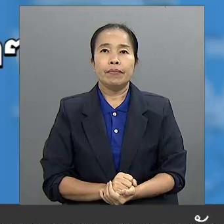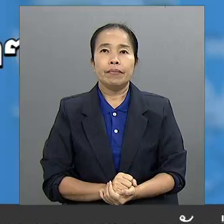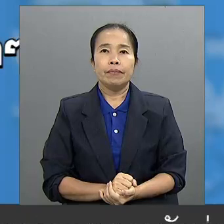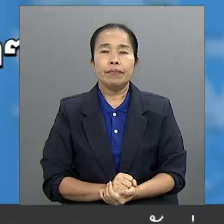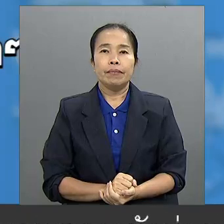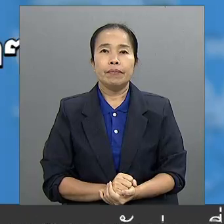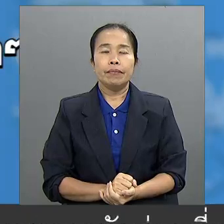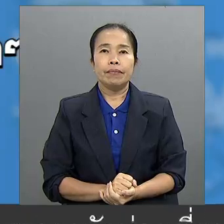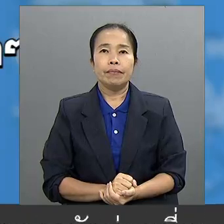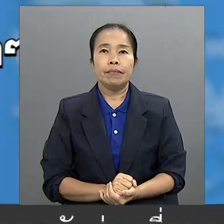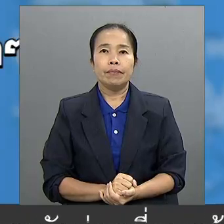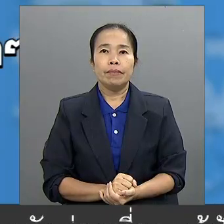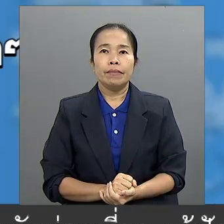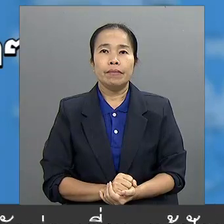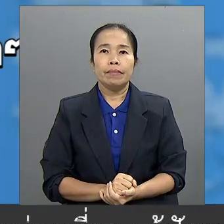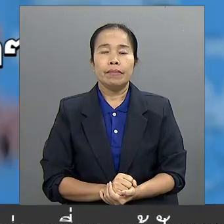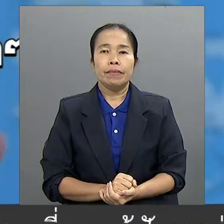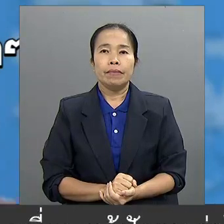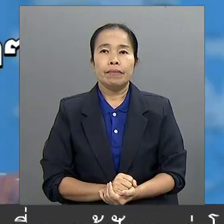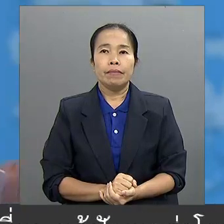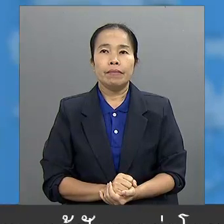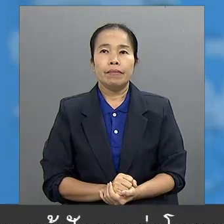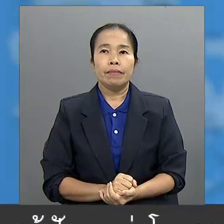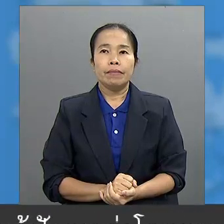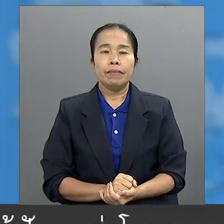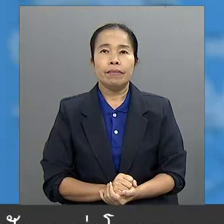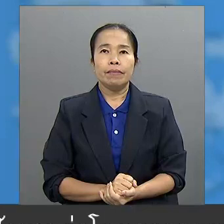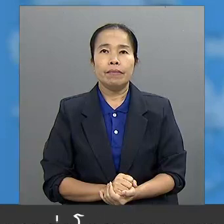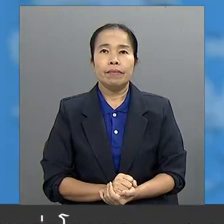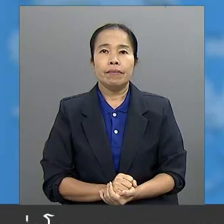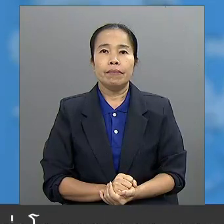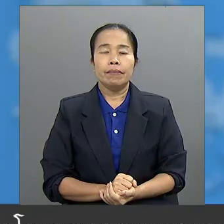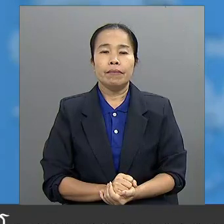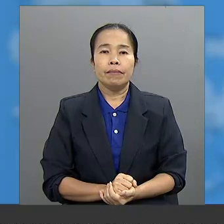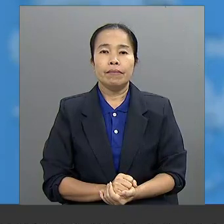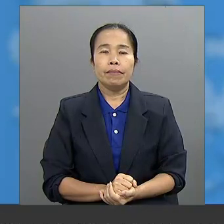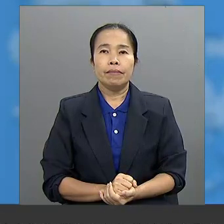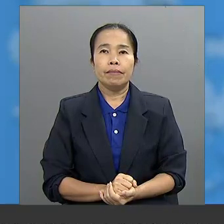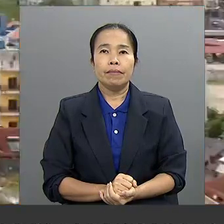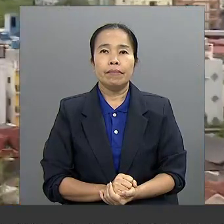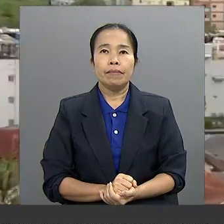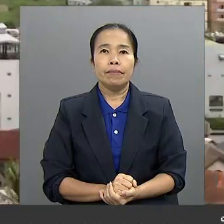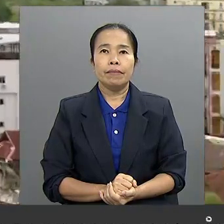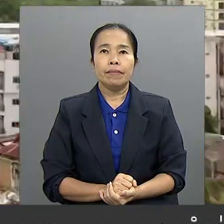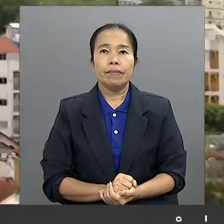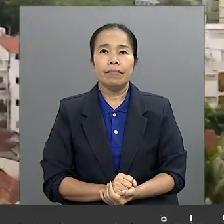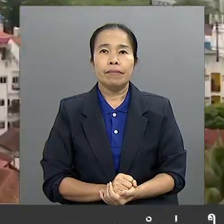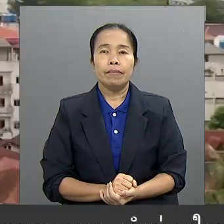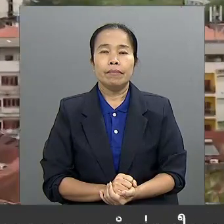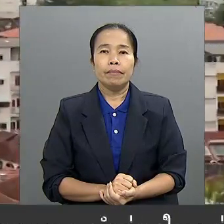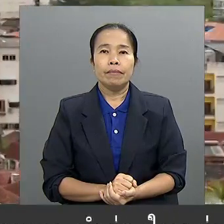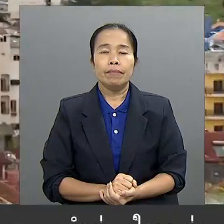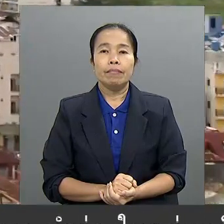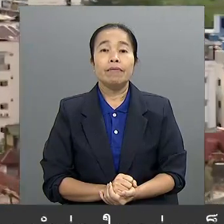or a retirement home or a home for their children so with this project we speed up ข้อมูลจ